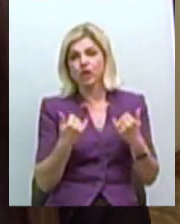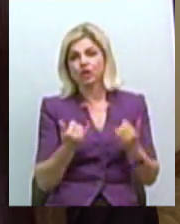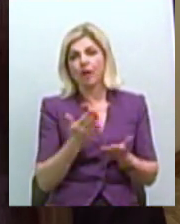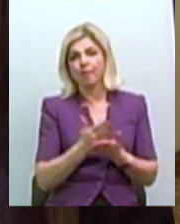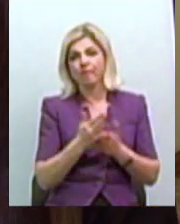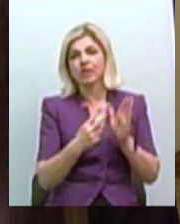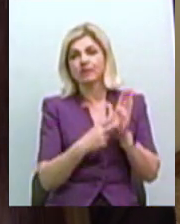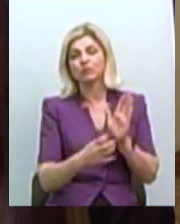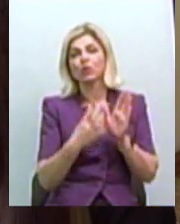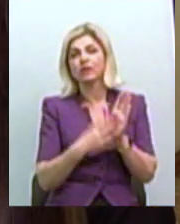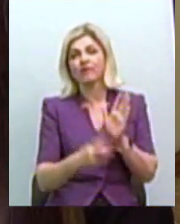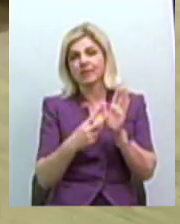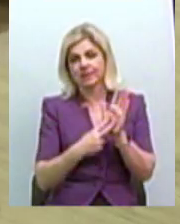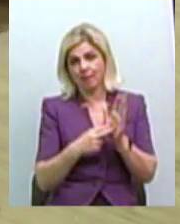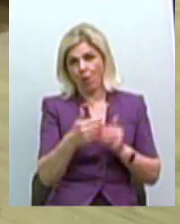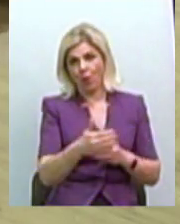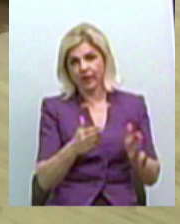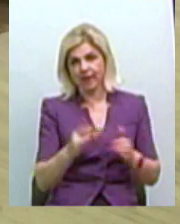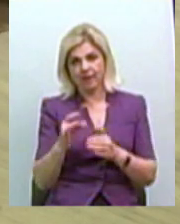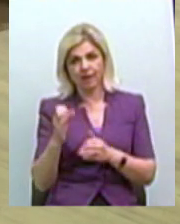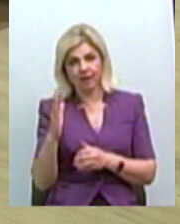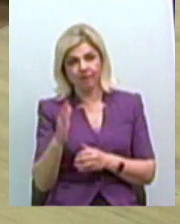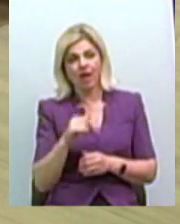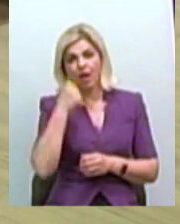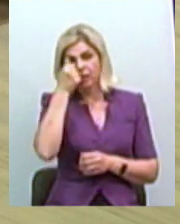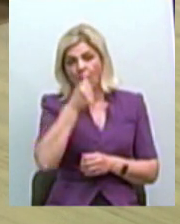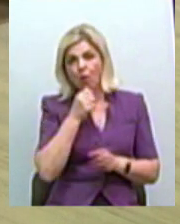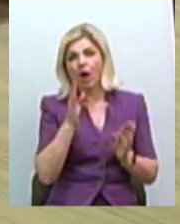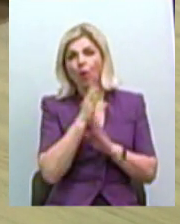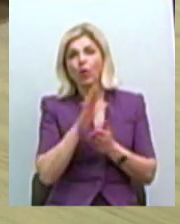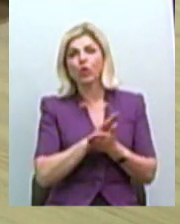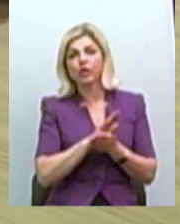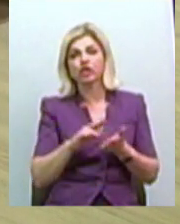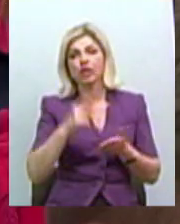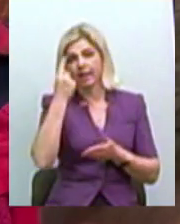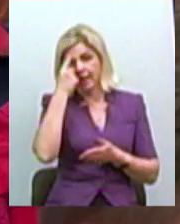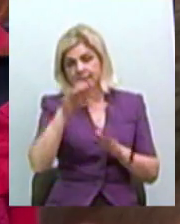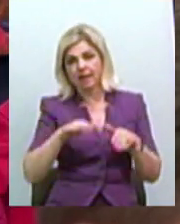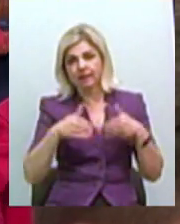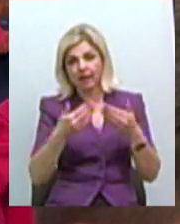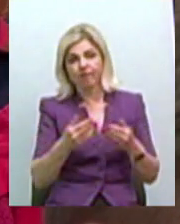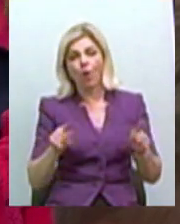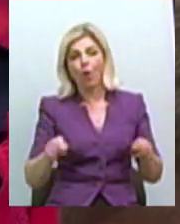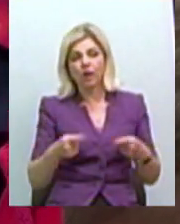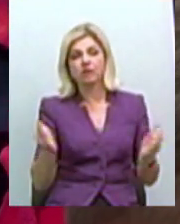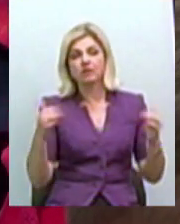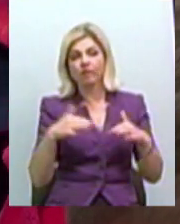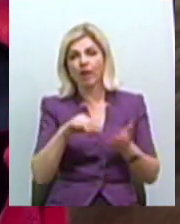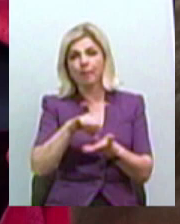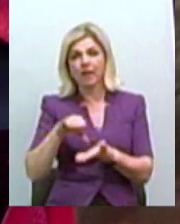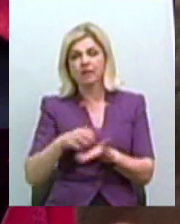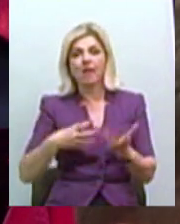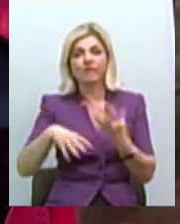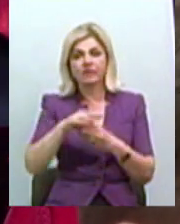маємо 797 контейнерів. З нагоди річниці екологічної ініціативи організатори проєкту зібрали представників зі всіх